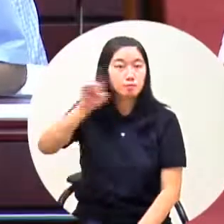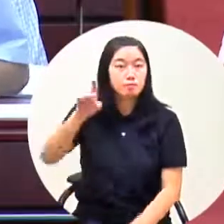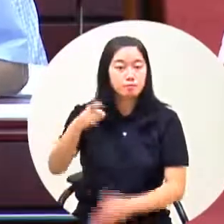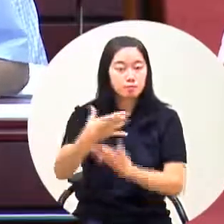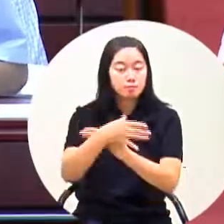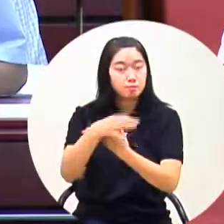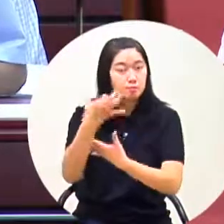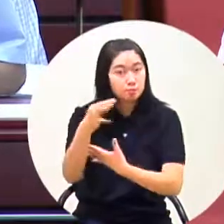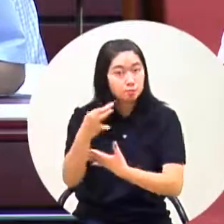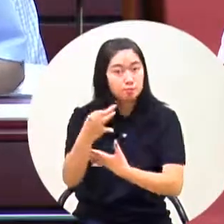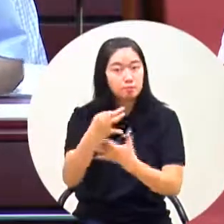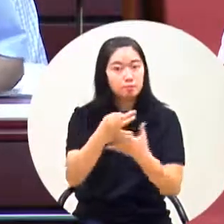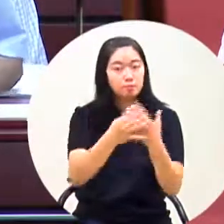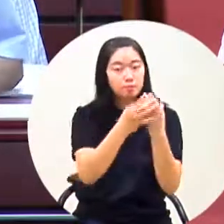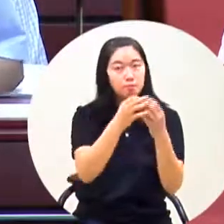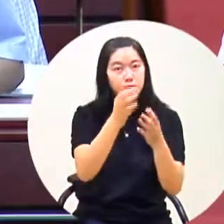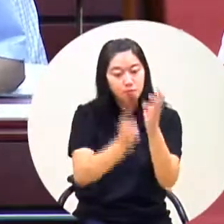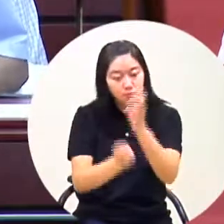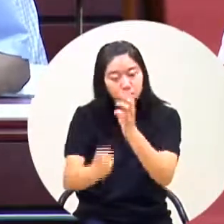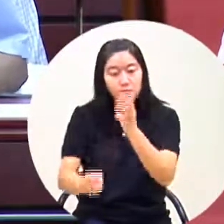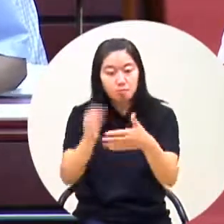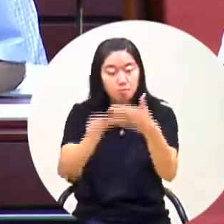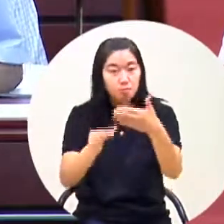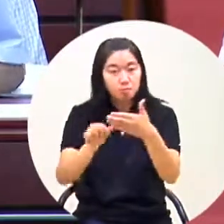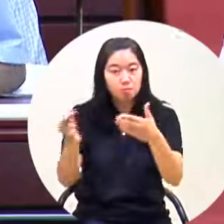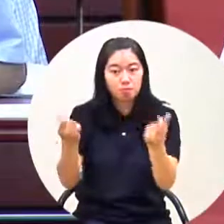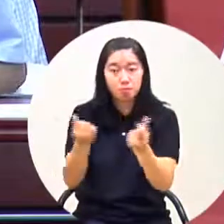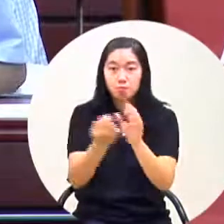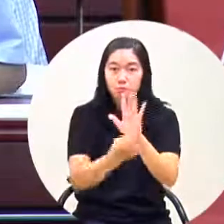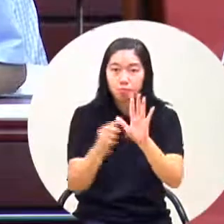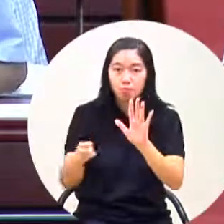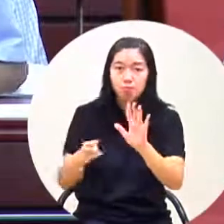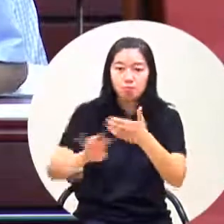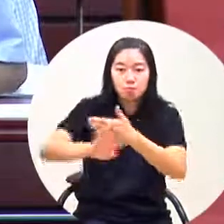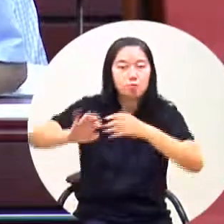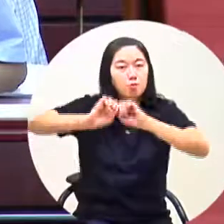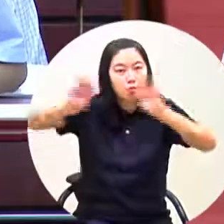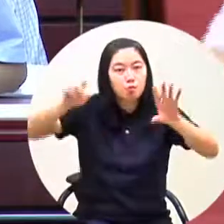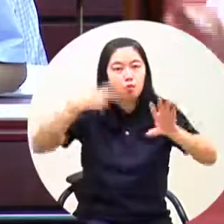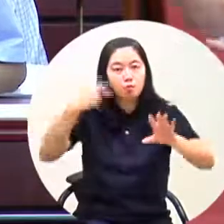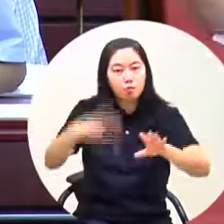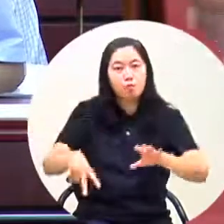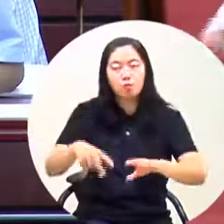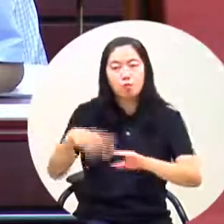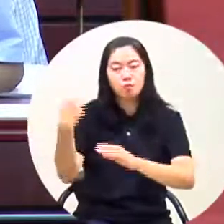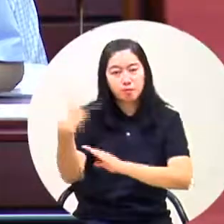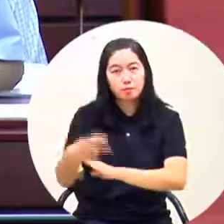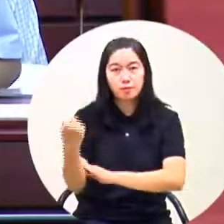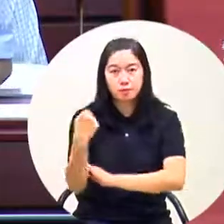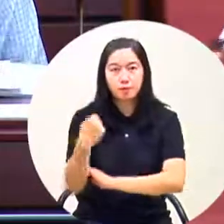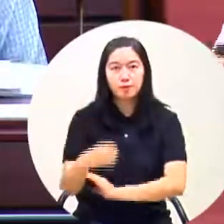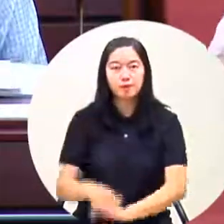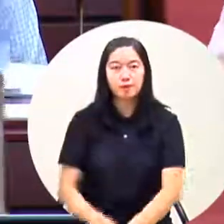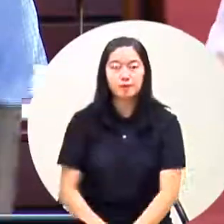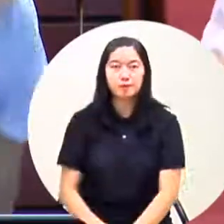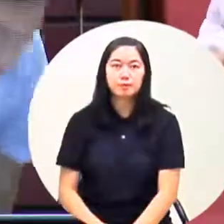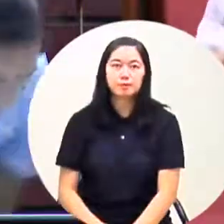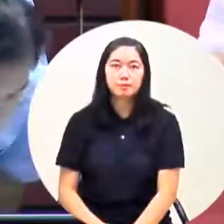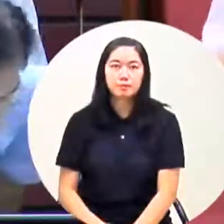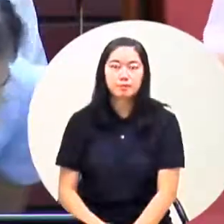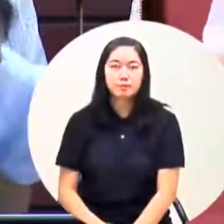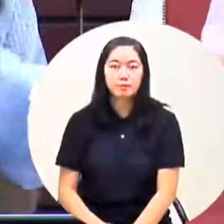举的办法，什么会其他包括对外宣导，这关过来加强啦，多谢议员的提醒。 好，谢谢局长，请坐